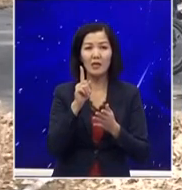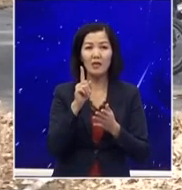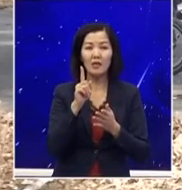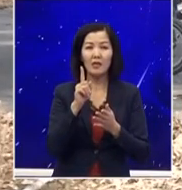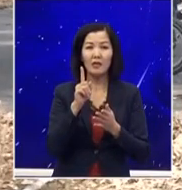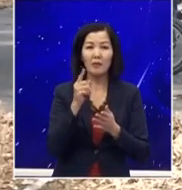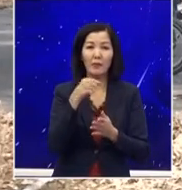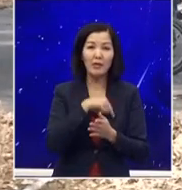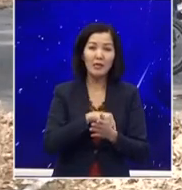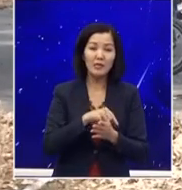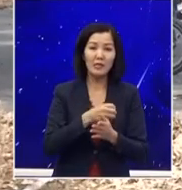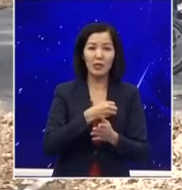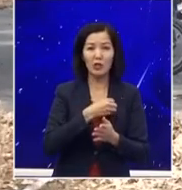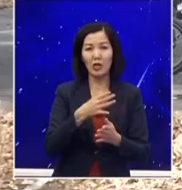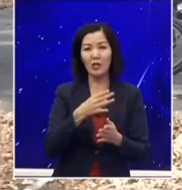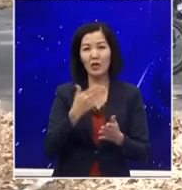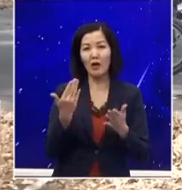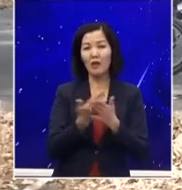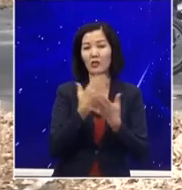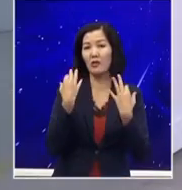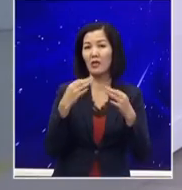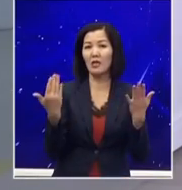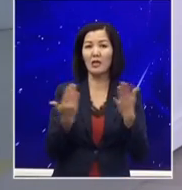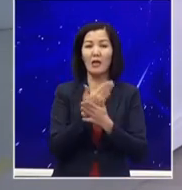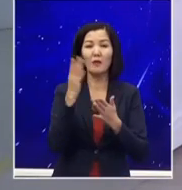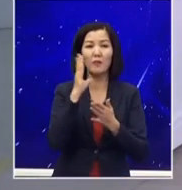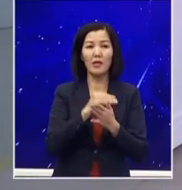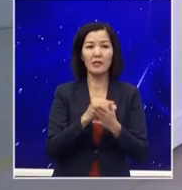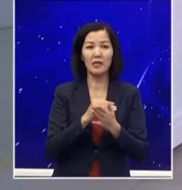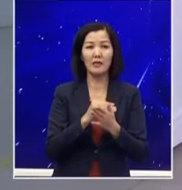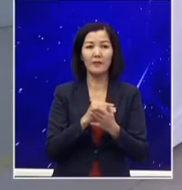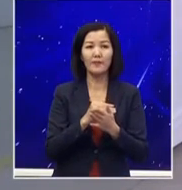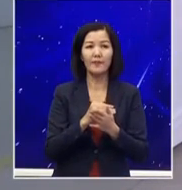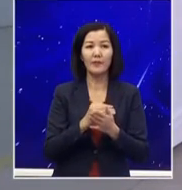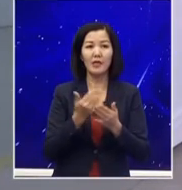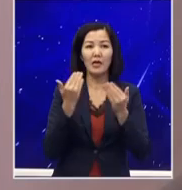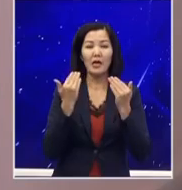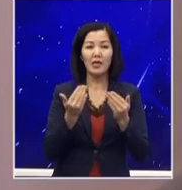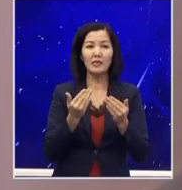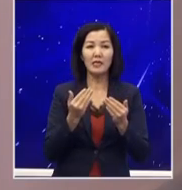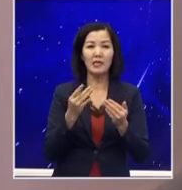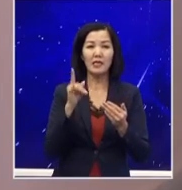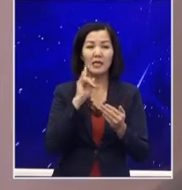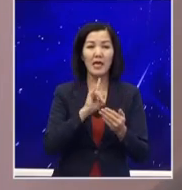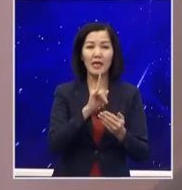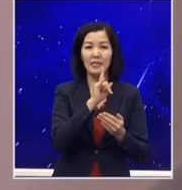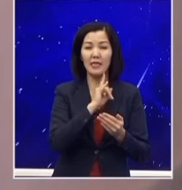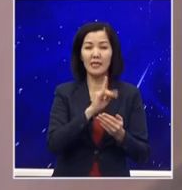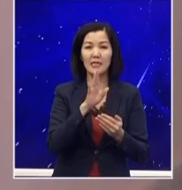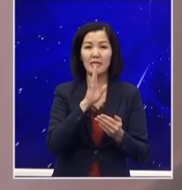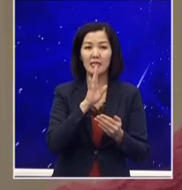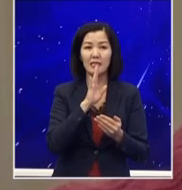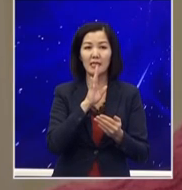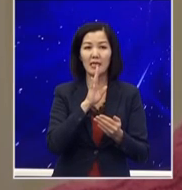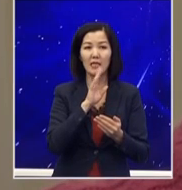жарқын, барлық адамдармен тіл табысып кете алады. Мейлі қалай десекте сүйегі сүттен, жүрегі еттен жаралған адам баласы